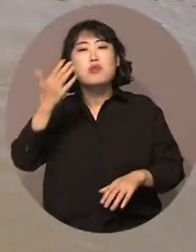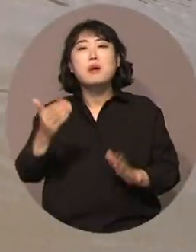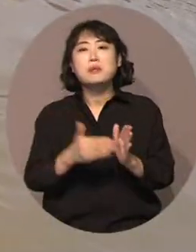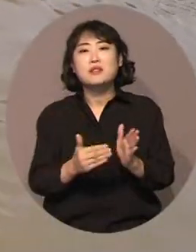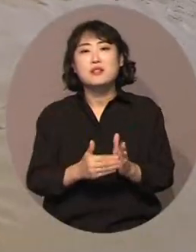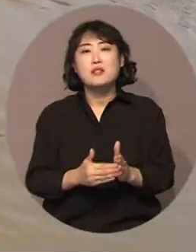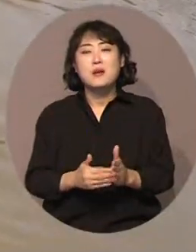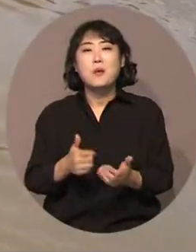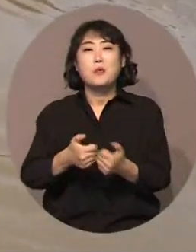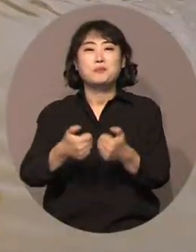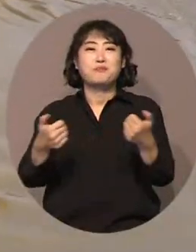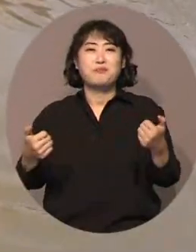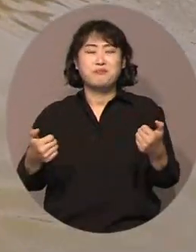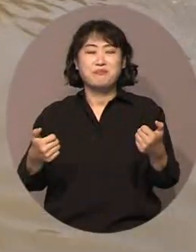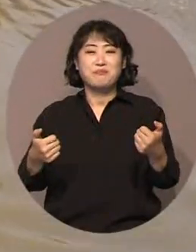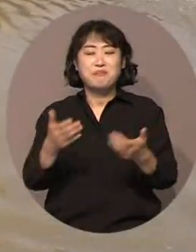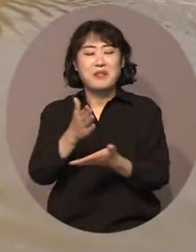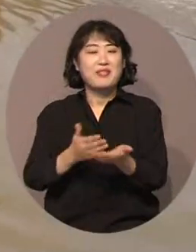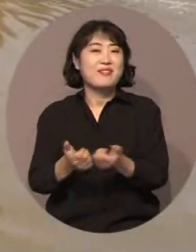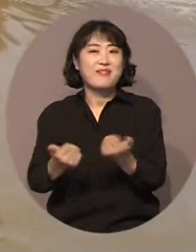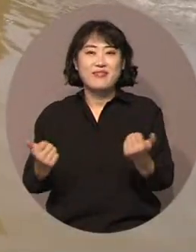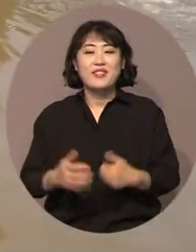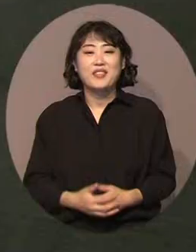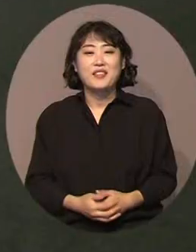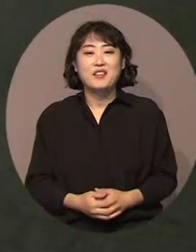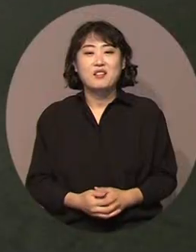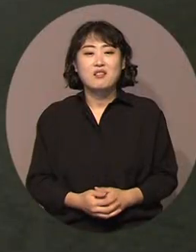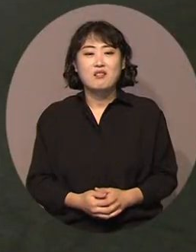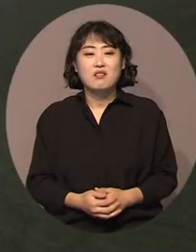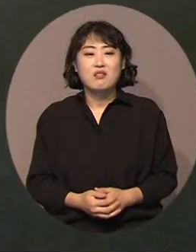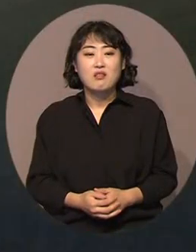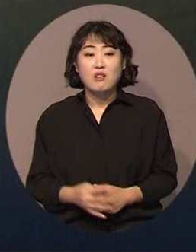주민들의 의견 또한 확연히 갈립니다